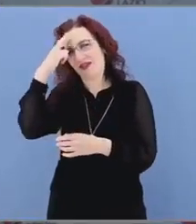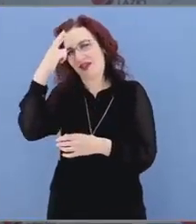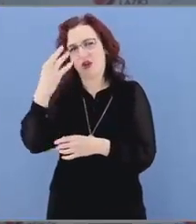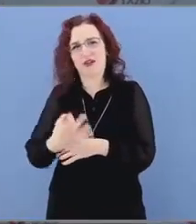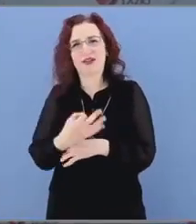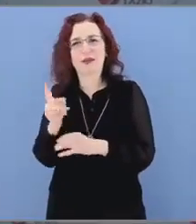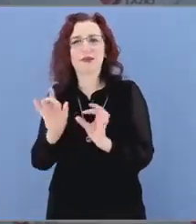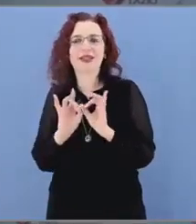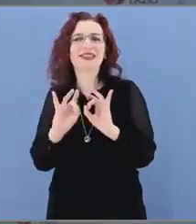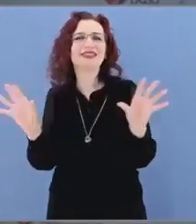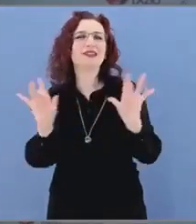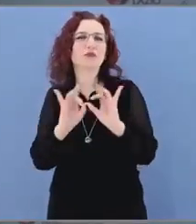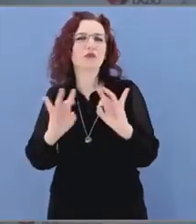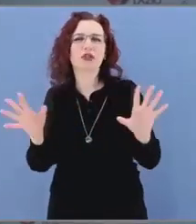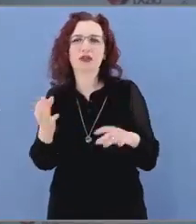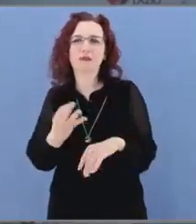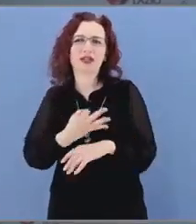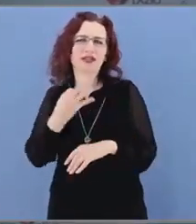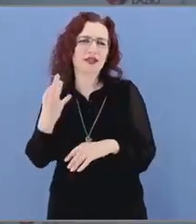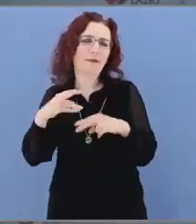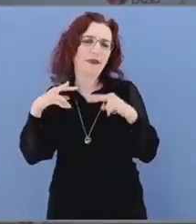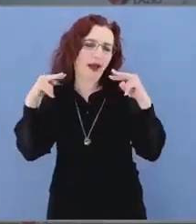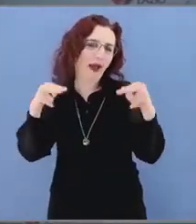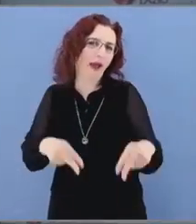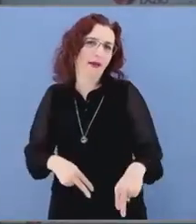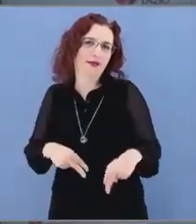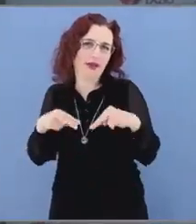sempre da tanti anni. E poi c'è